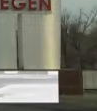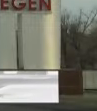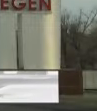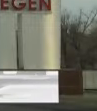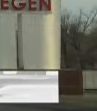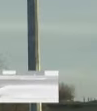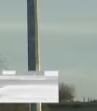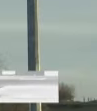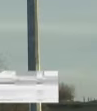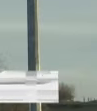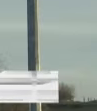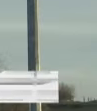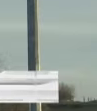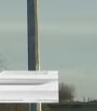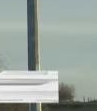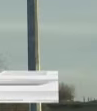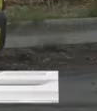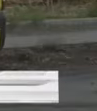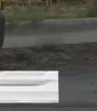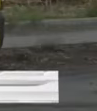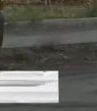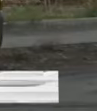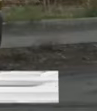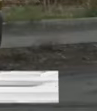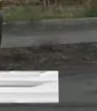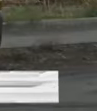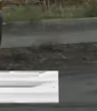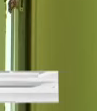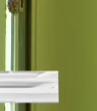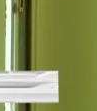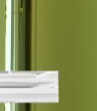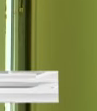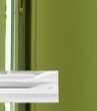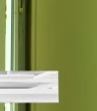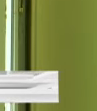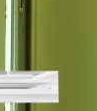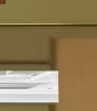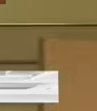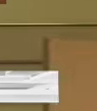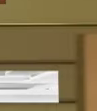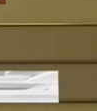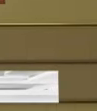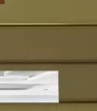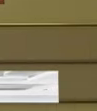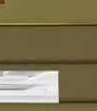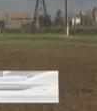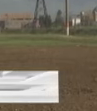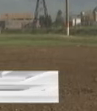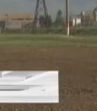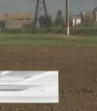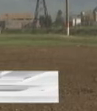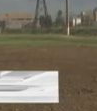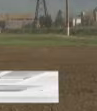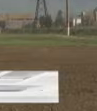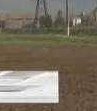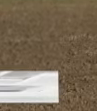Алматы облысында 9 жастағы бала көз жұмды. Жылан шаққан жеткіншекті дәрігерлер аман алып қала алмады. Жалпы